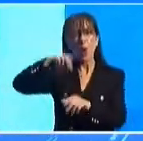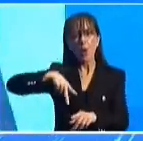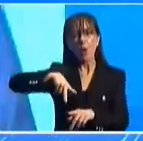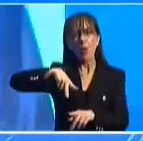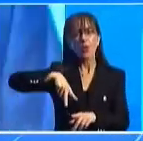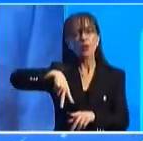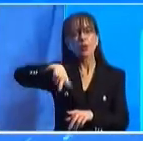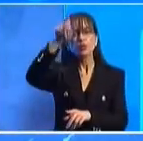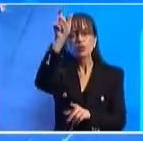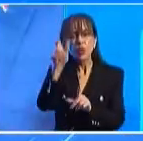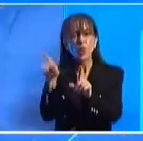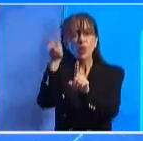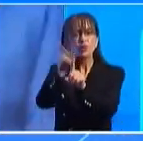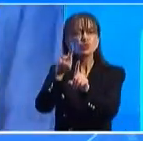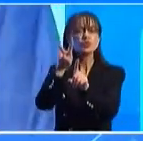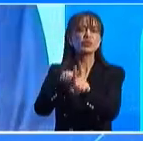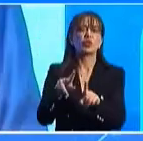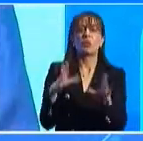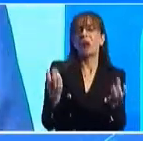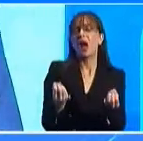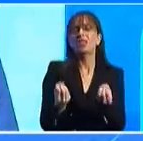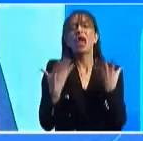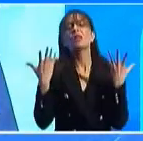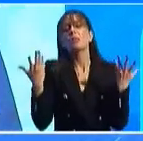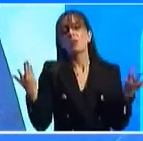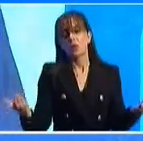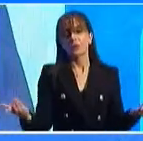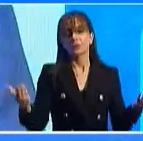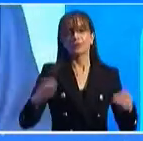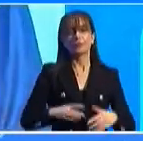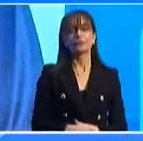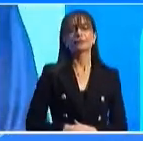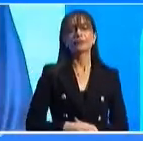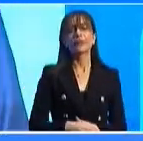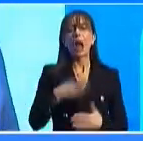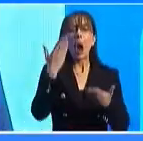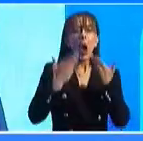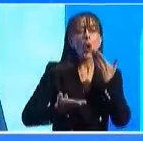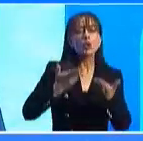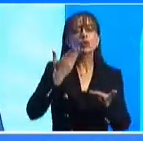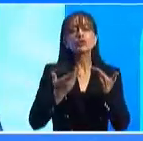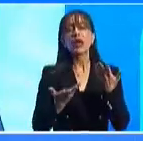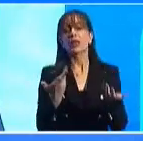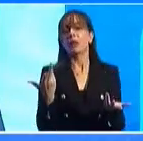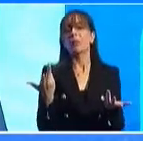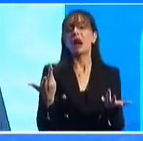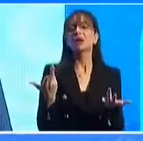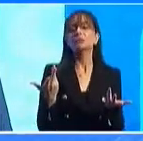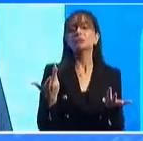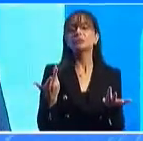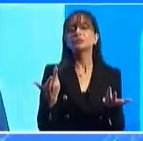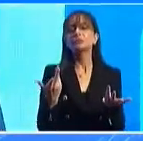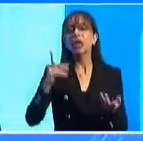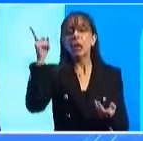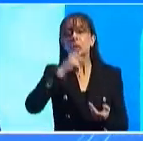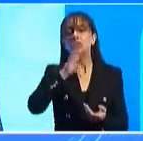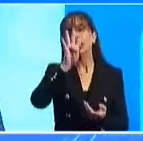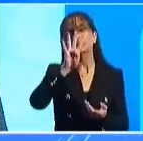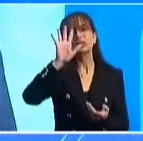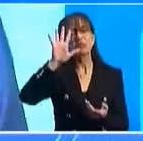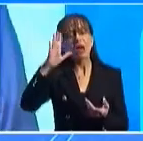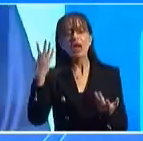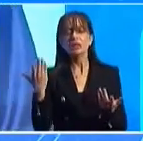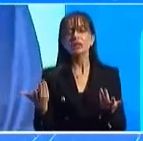mevcut talebe maalesef yetişemiyor. Ve ortalama talep karşılanması %45'te